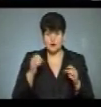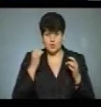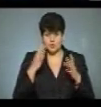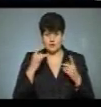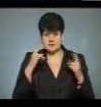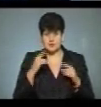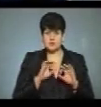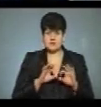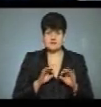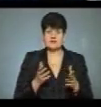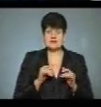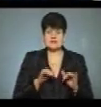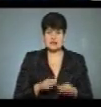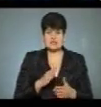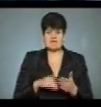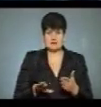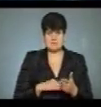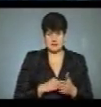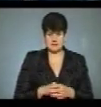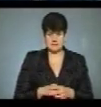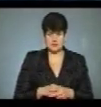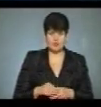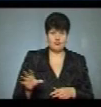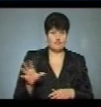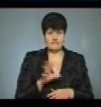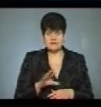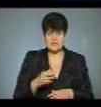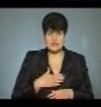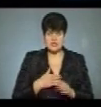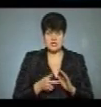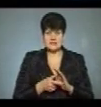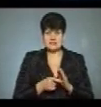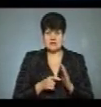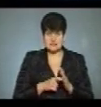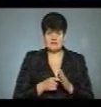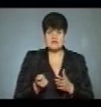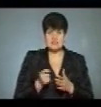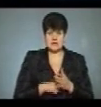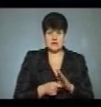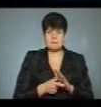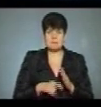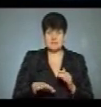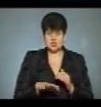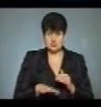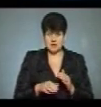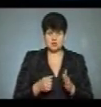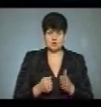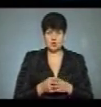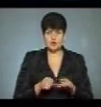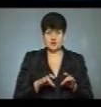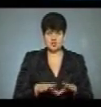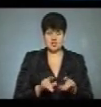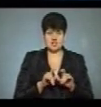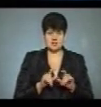Олександр Смик розповів, які заходи відмінять. В всіх наших закладах, в закритих приміщеннях до рішення